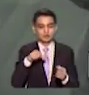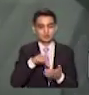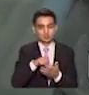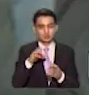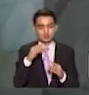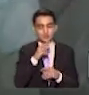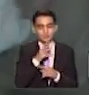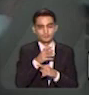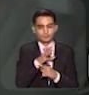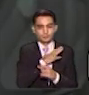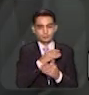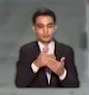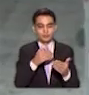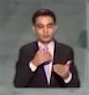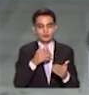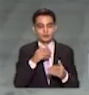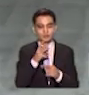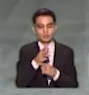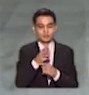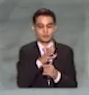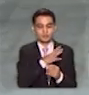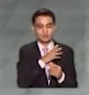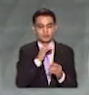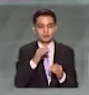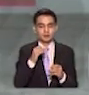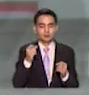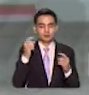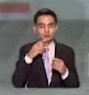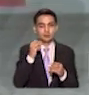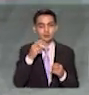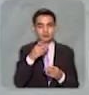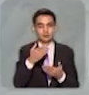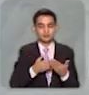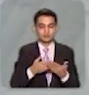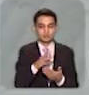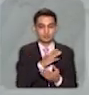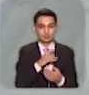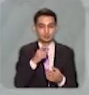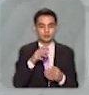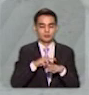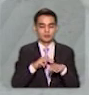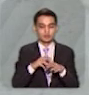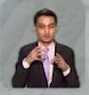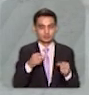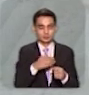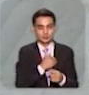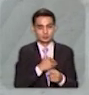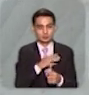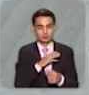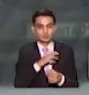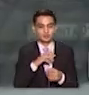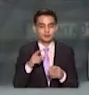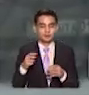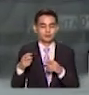Журналистерде қауіпсіздік үшінде ғимаратта қамағаннан кейін келіссөзді қалай жүргені белгісіз. Полицейлер ақырындап ұстап алғысы келді ме, әйтеуір арт жағына